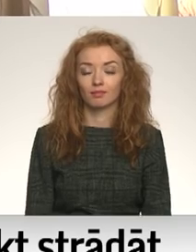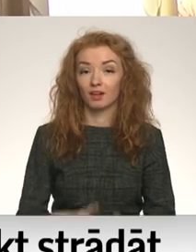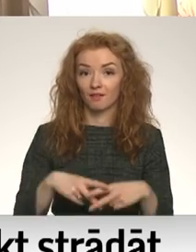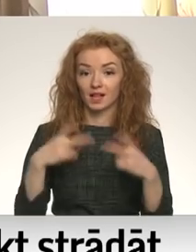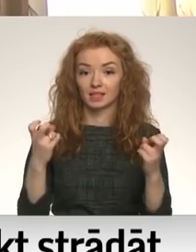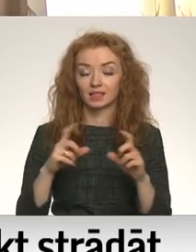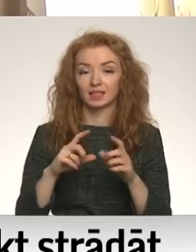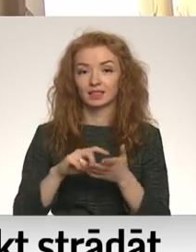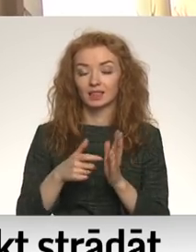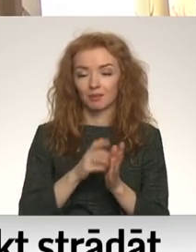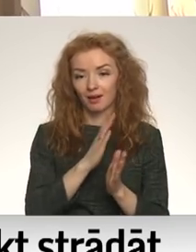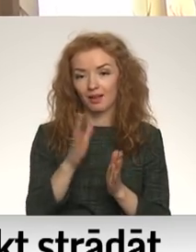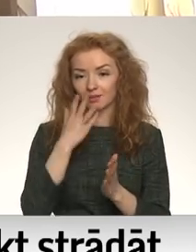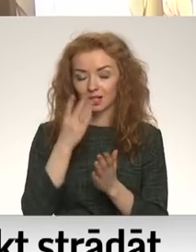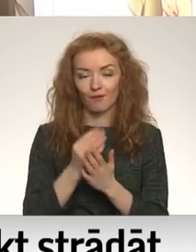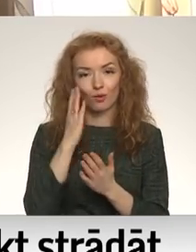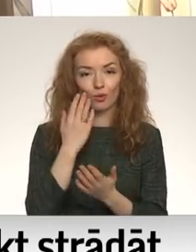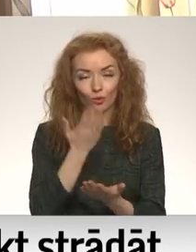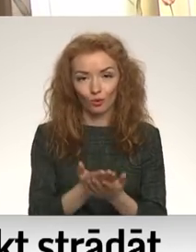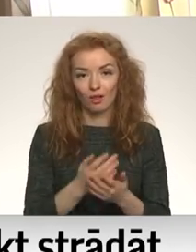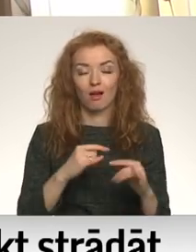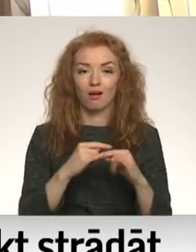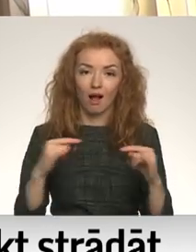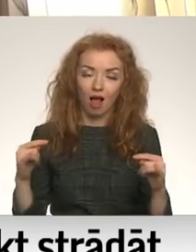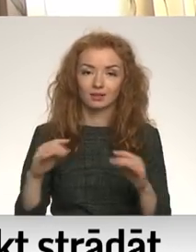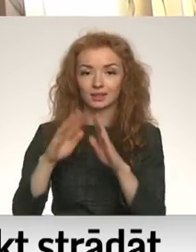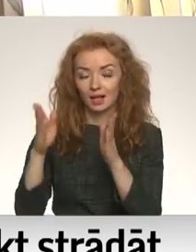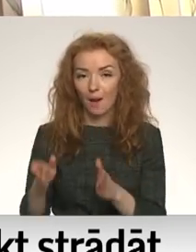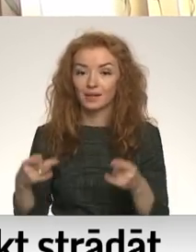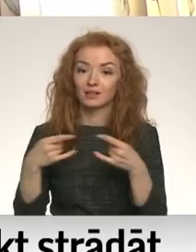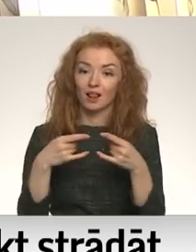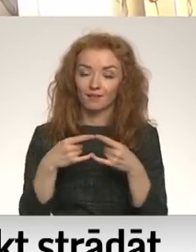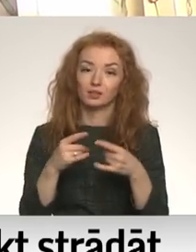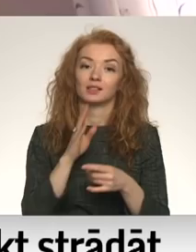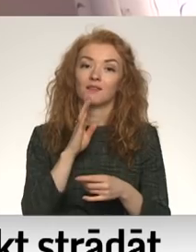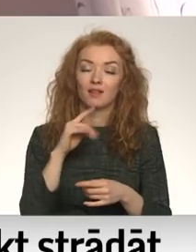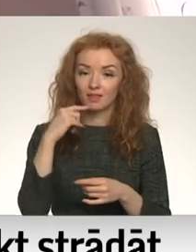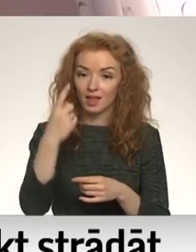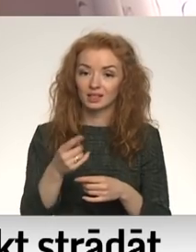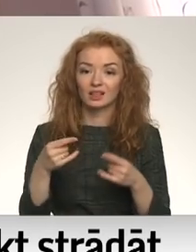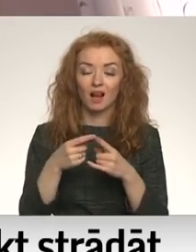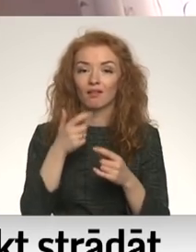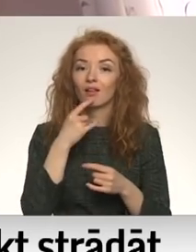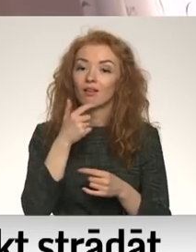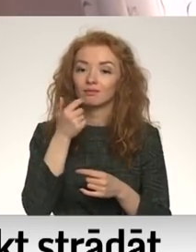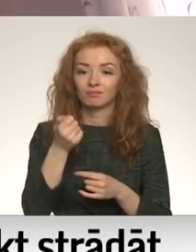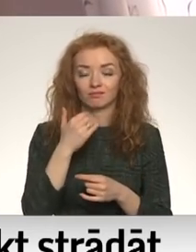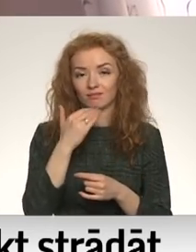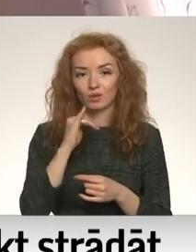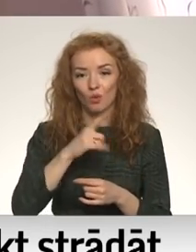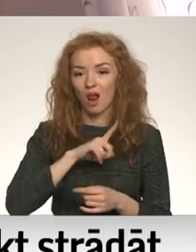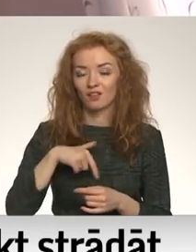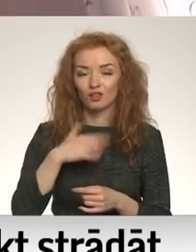Viesnīca istabiņās katram ir sava guļvieta, galds, skaps un arī televizors. Sievietes gan teica, ka īsti skatīties nesot ko, jo